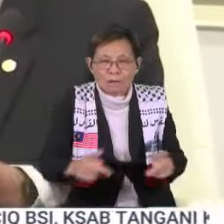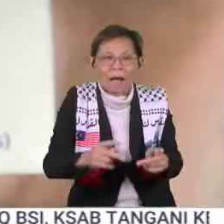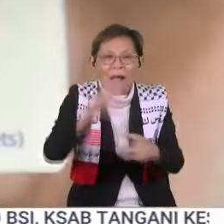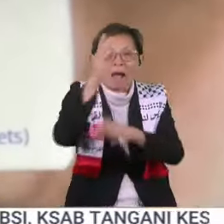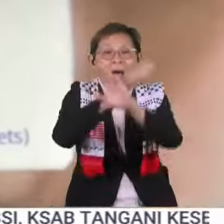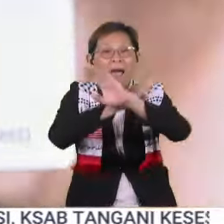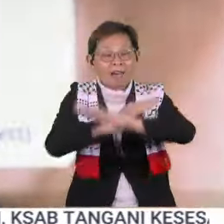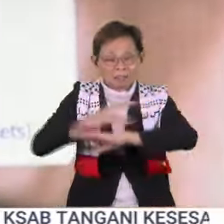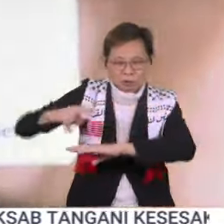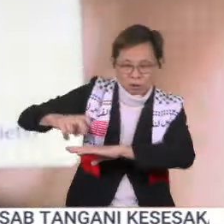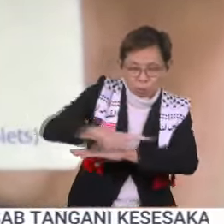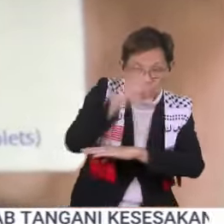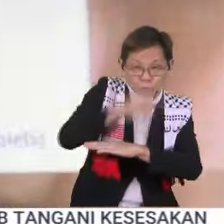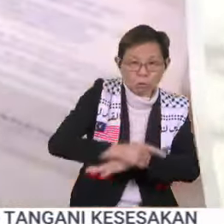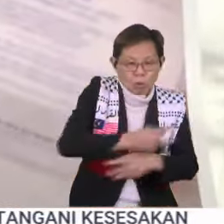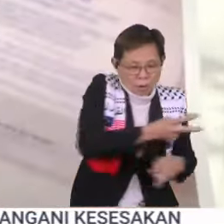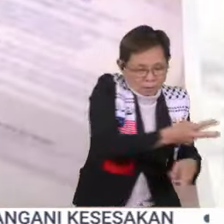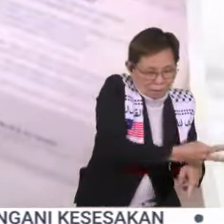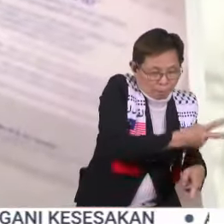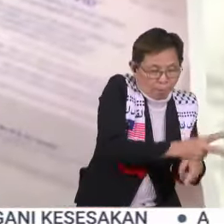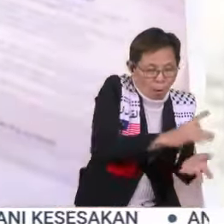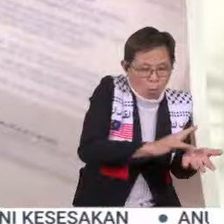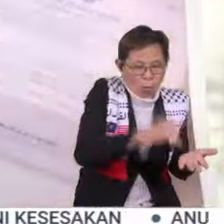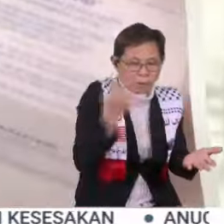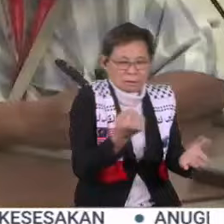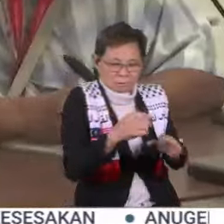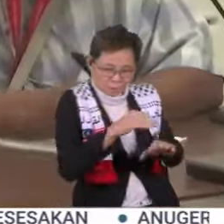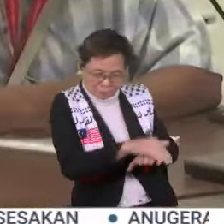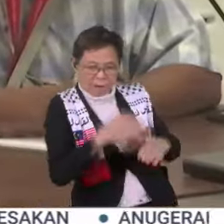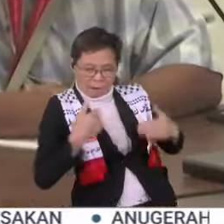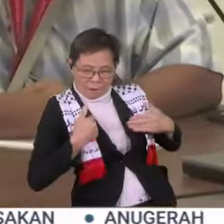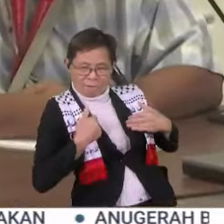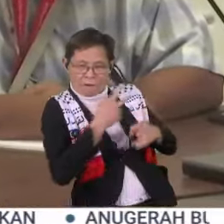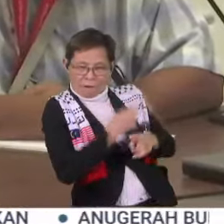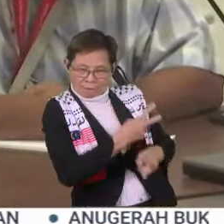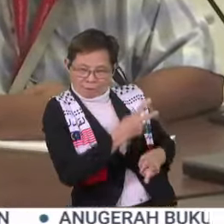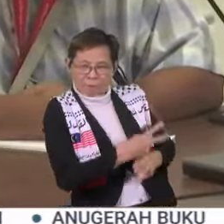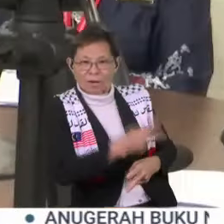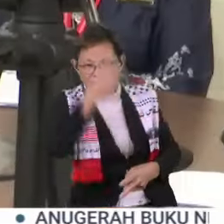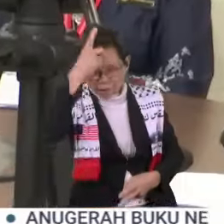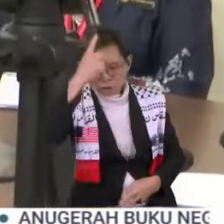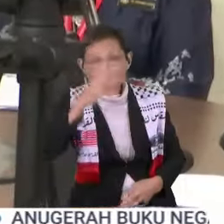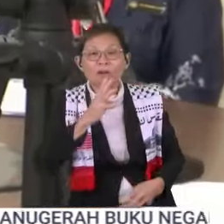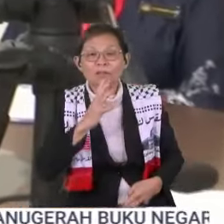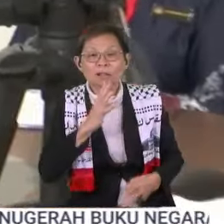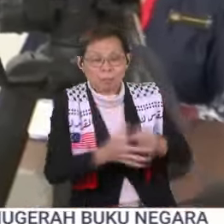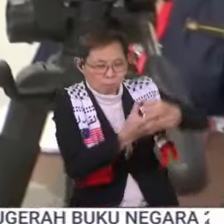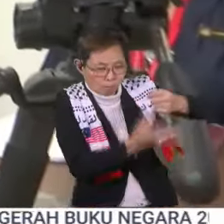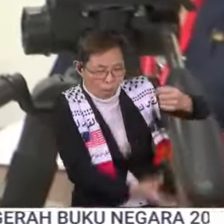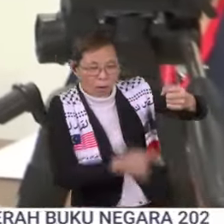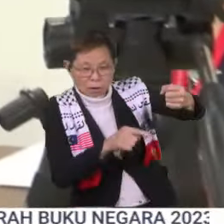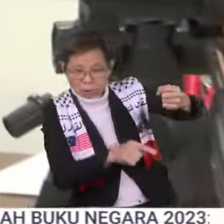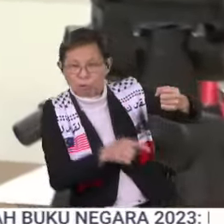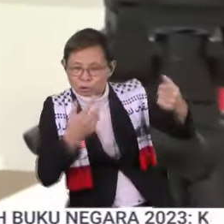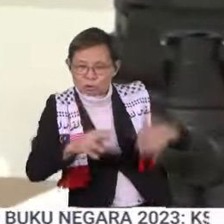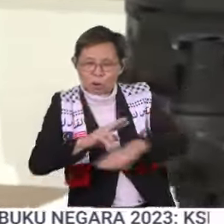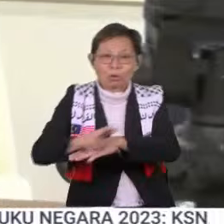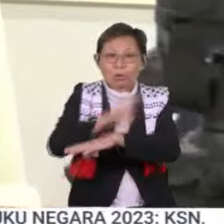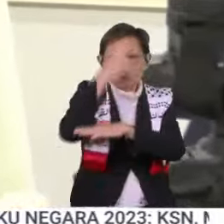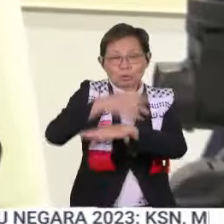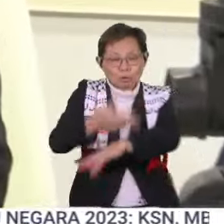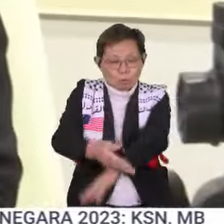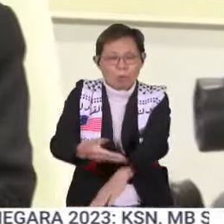Paxlovid bagi memastikan stok ubat berkenaan sentiasa tersedia. Dato' Ahmad Douglas Ugah juga berkata peruntukan tersebut turut digunakan